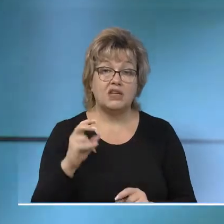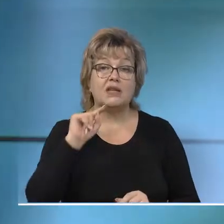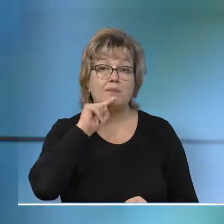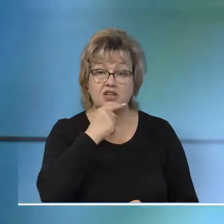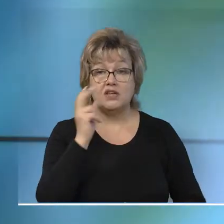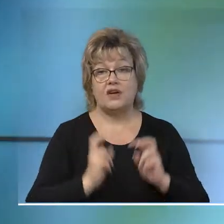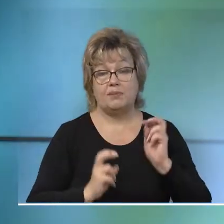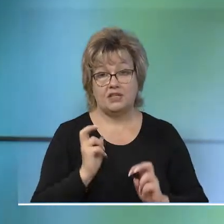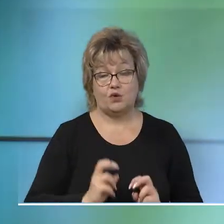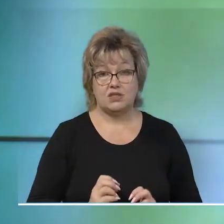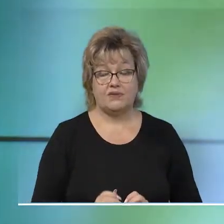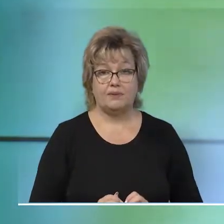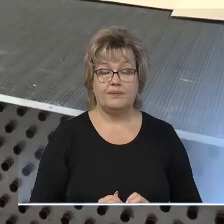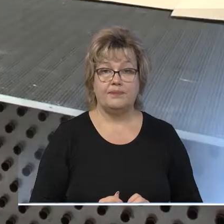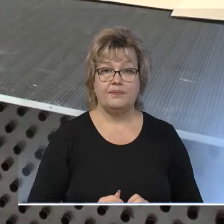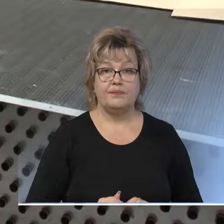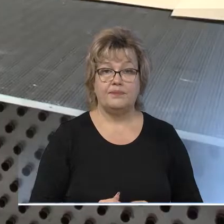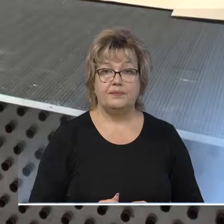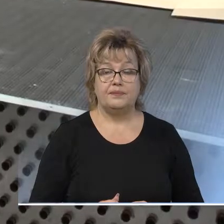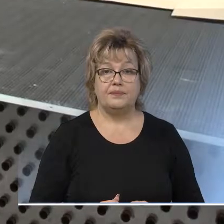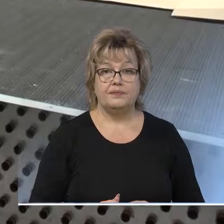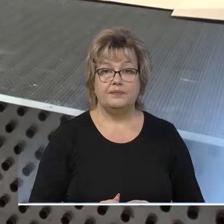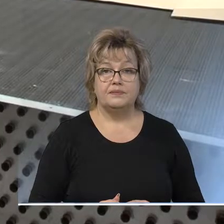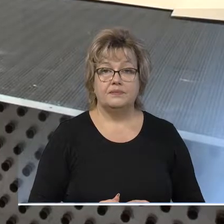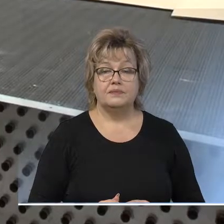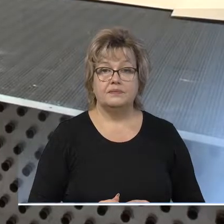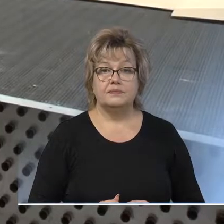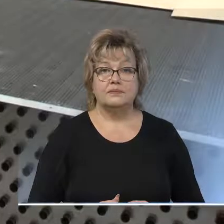на бережливое производство.